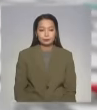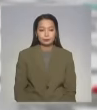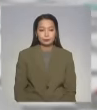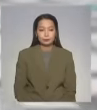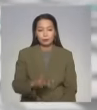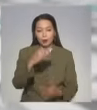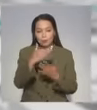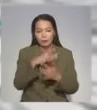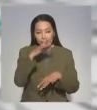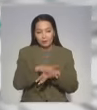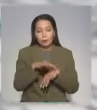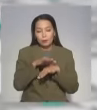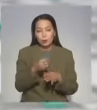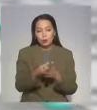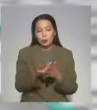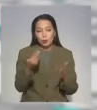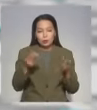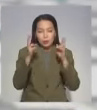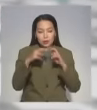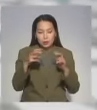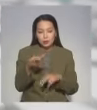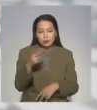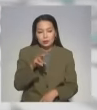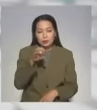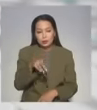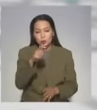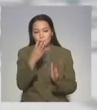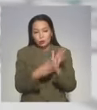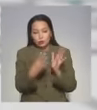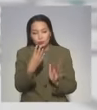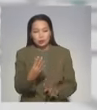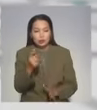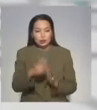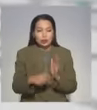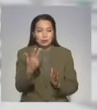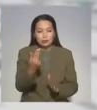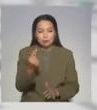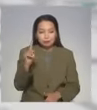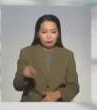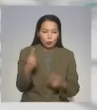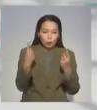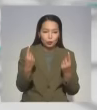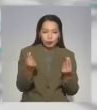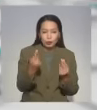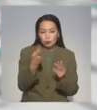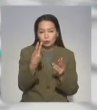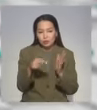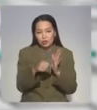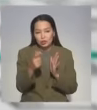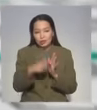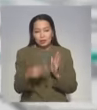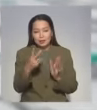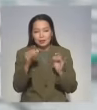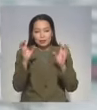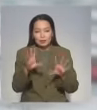По данному факту проводится досудебное расследование по двум статьям 194 части 3 «Вымогательство в крупном размере» и 126 части 2